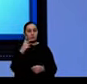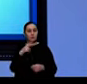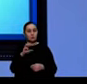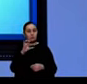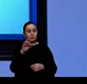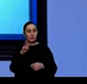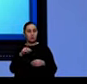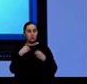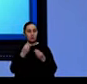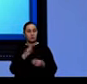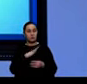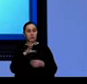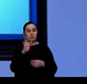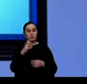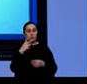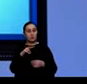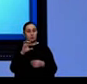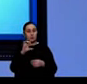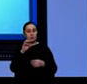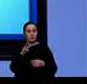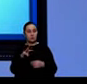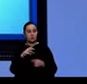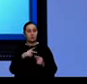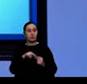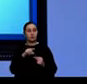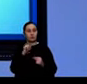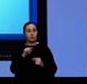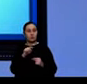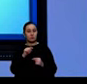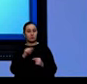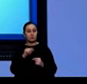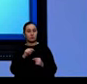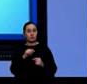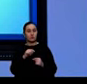420 santimetr berilgan. 420 santimetrni, demak,